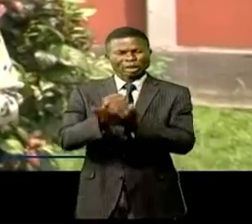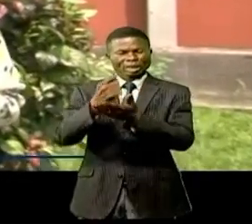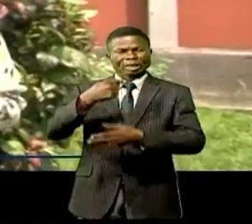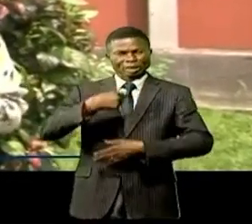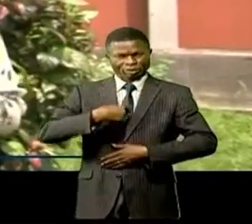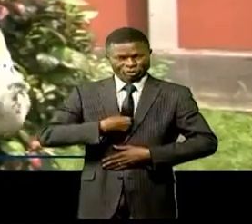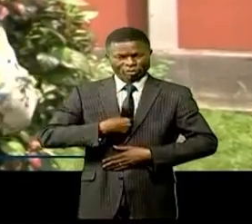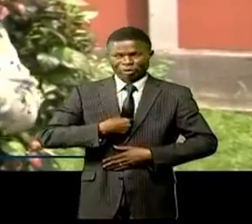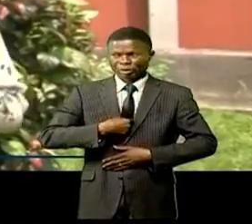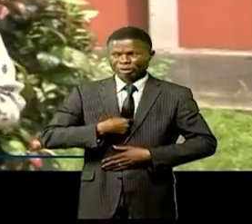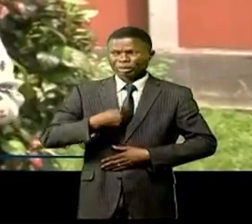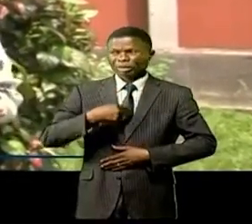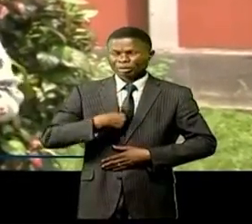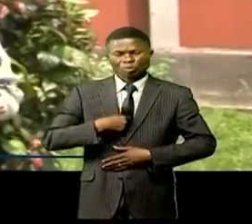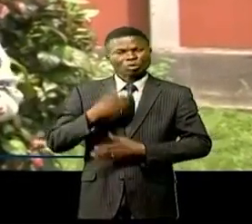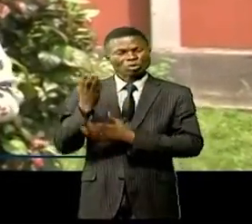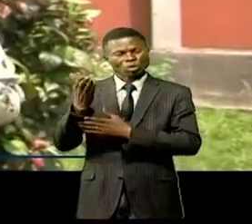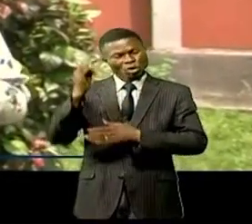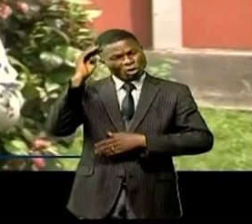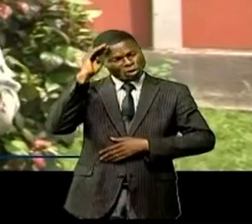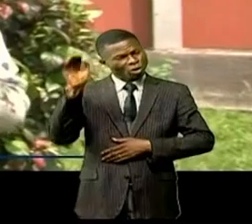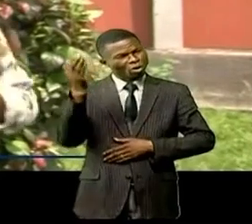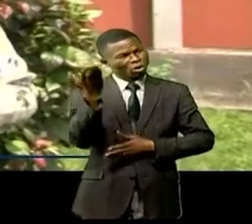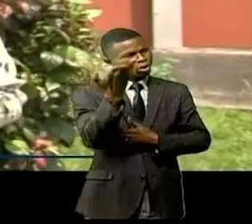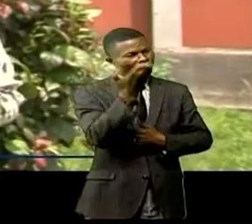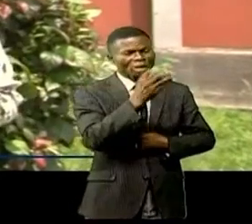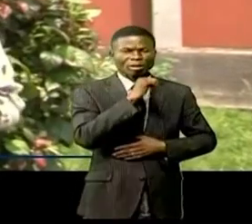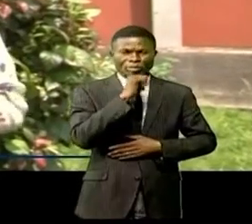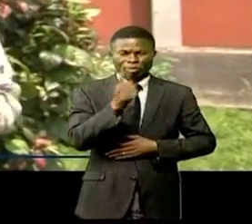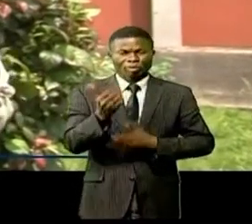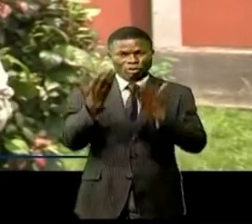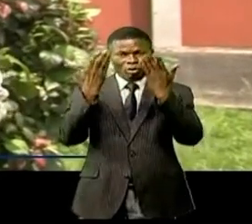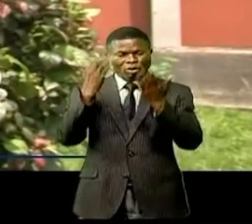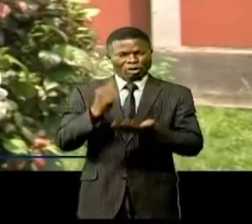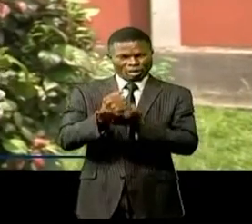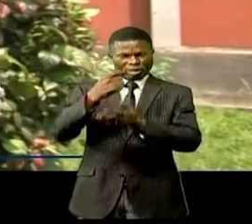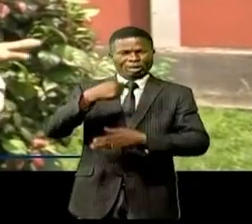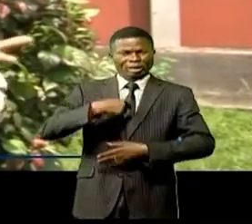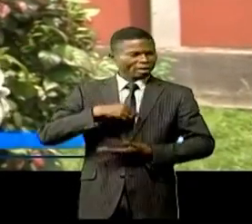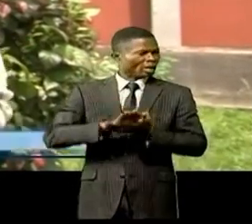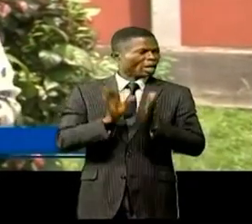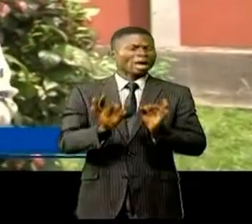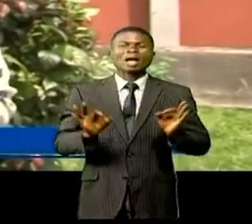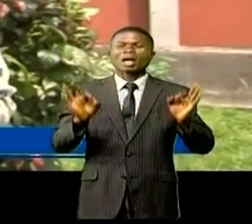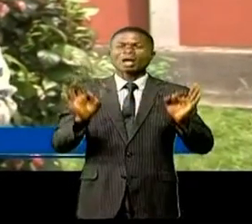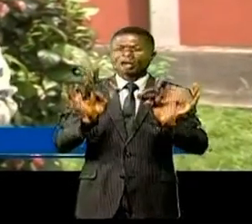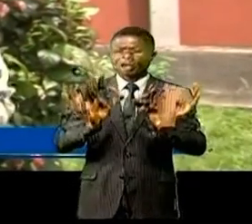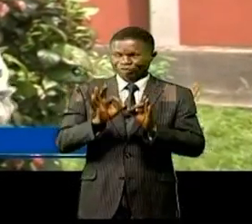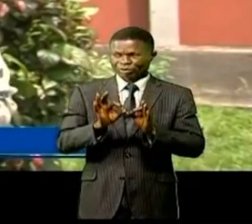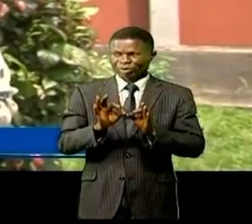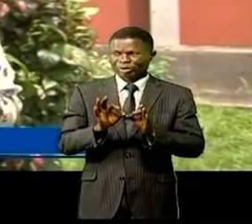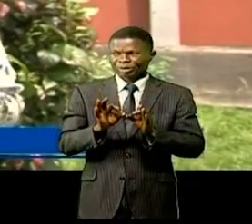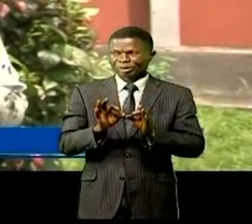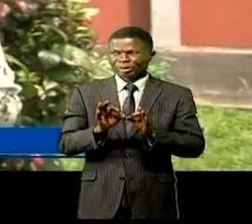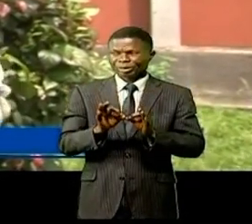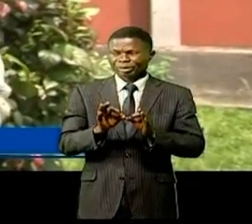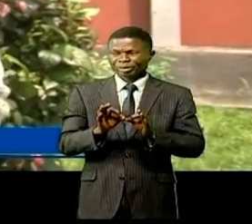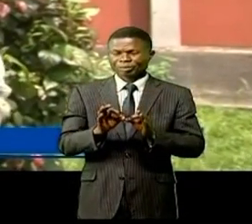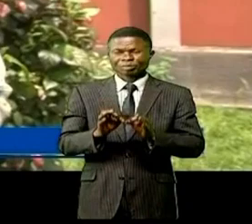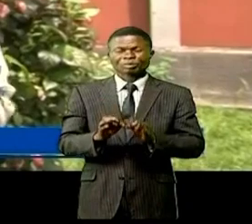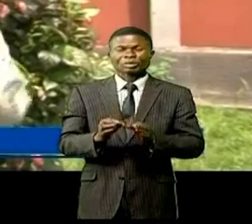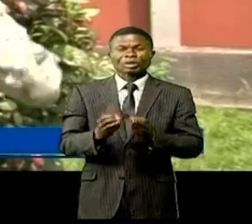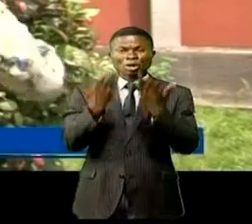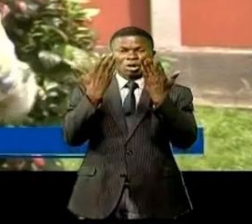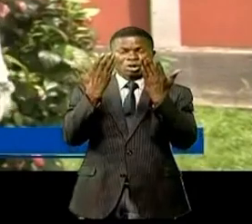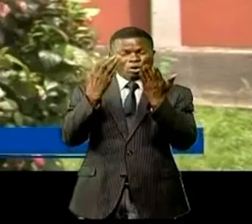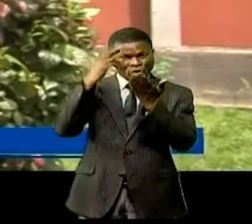que je ne sois pas quémandaise sur la rue, que les études m'aident à être utile et que les études m'aident